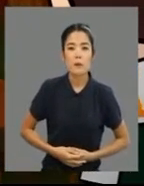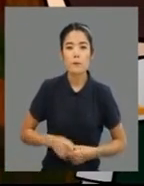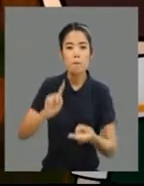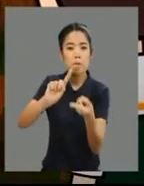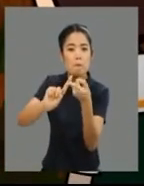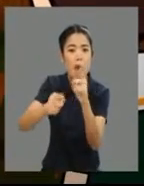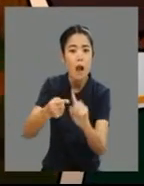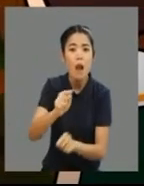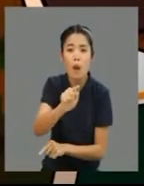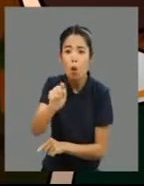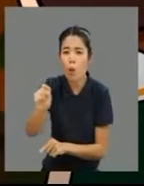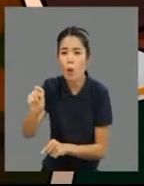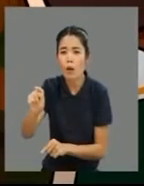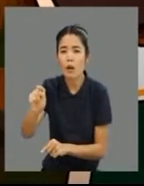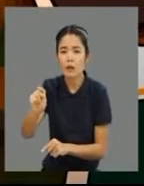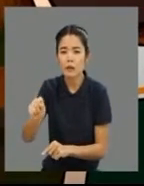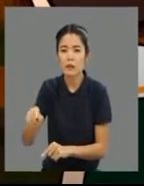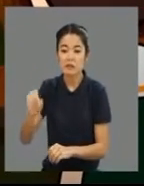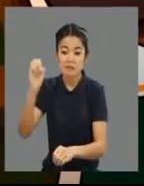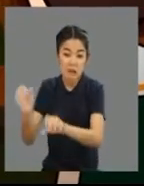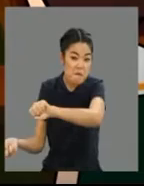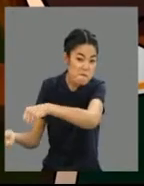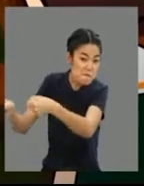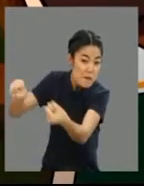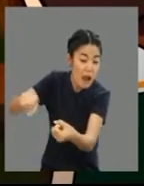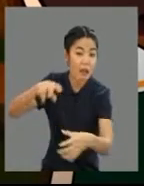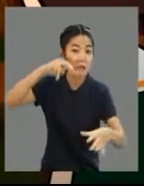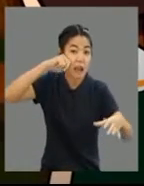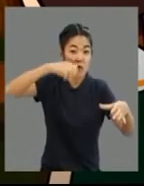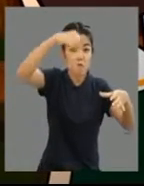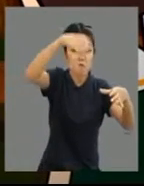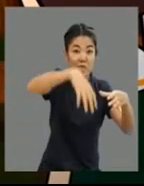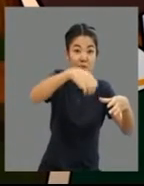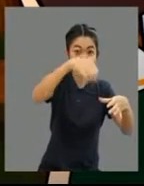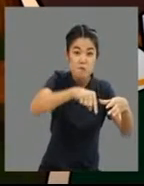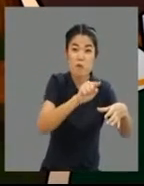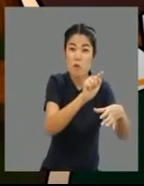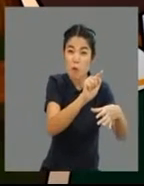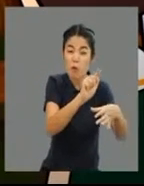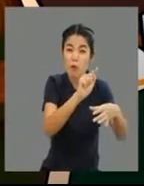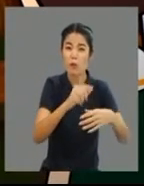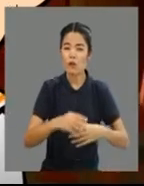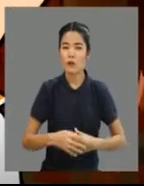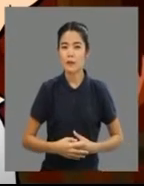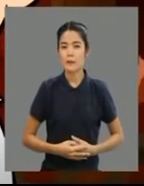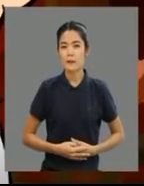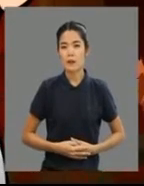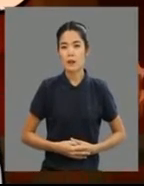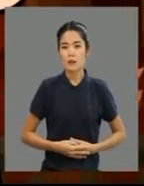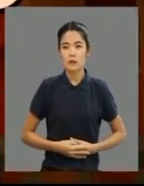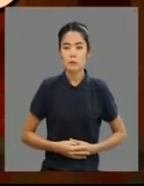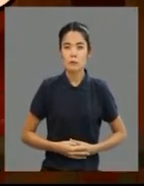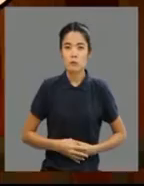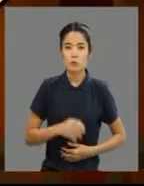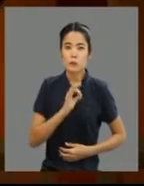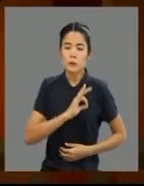พื่อนๆที่เป็นเวรด้วยกันทุกคนกำลังเทขยะและรองน้ำใส่ถังอยู่ที่หน้าตึกนั่นนะตอนนี้เ